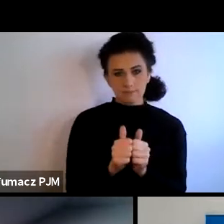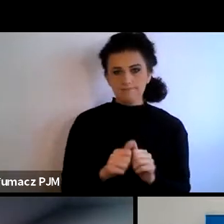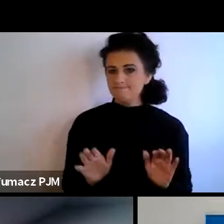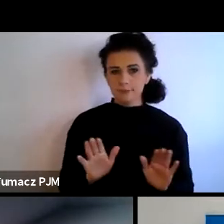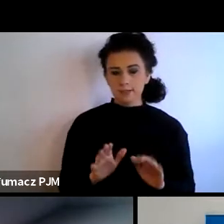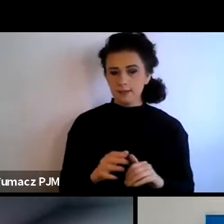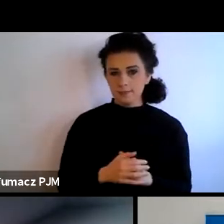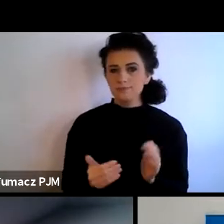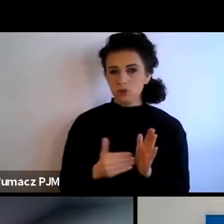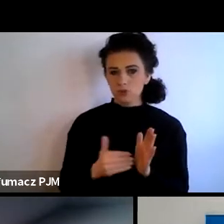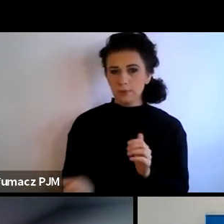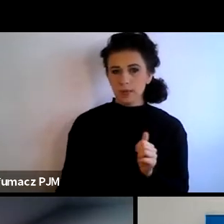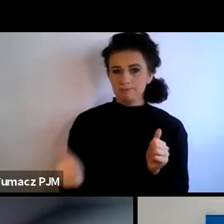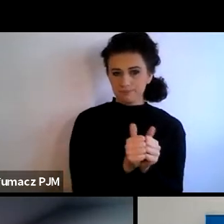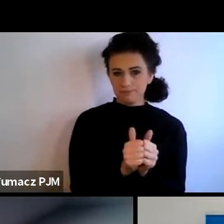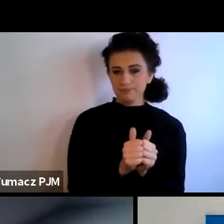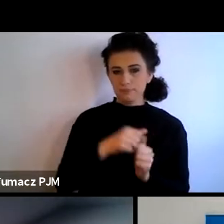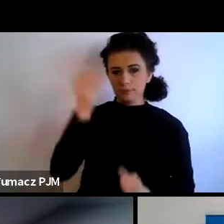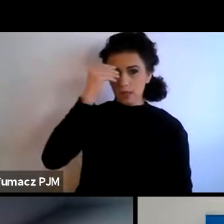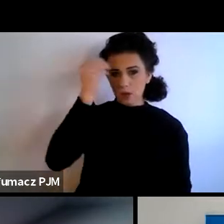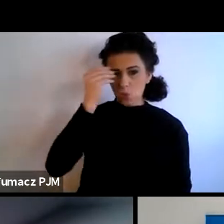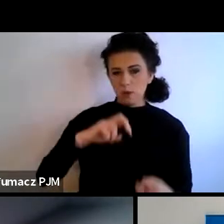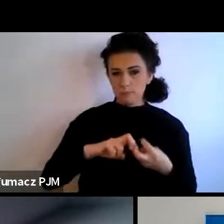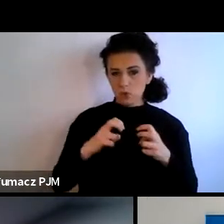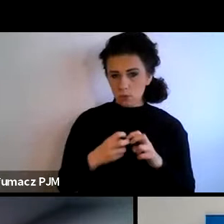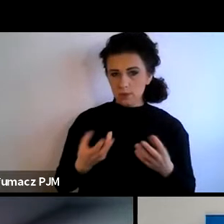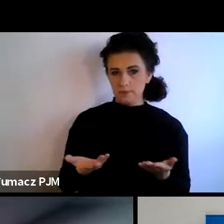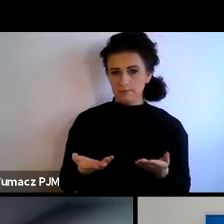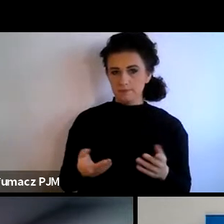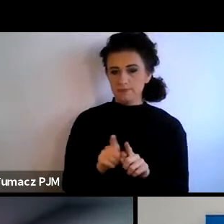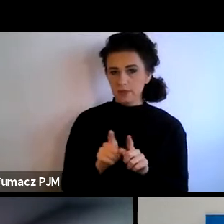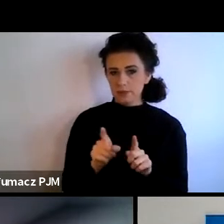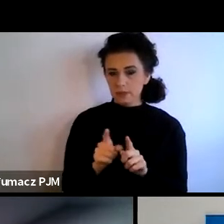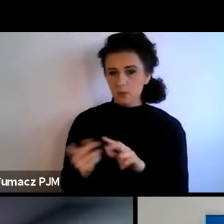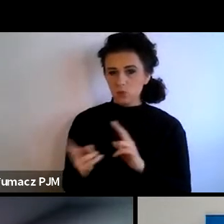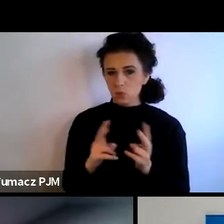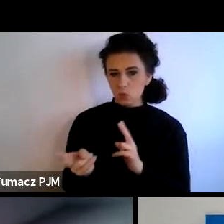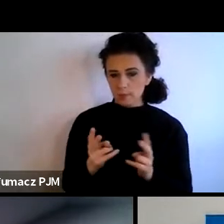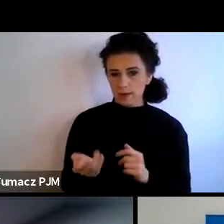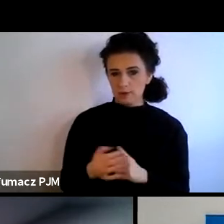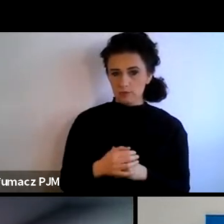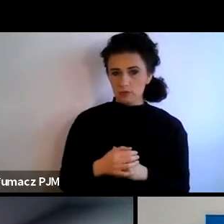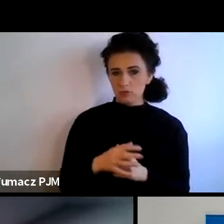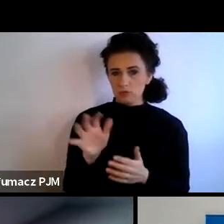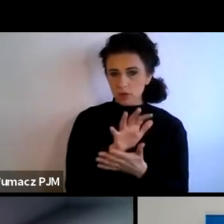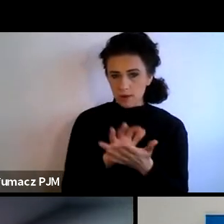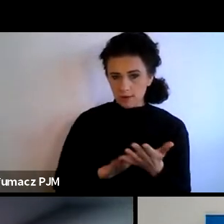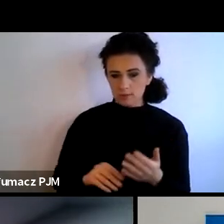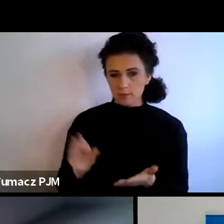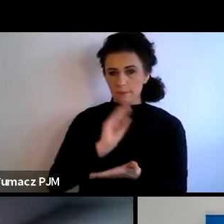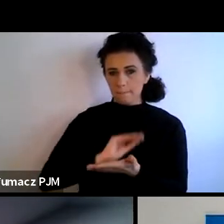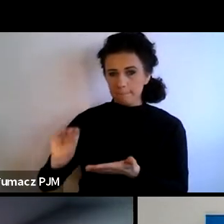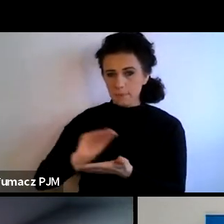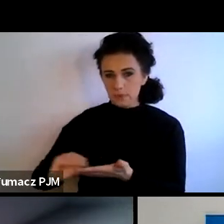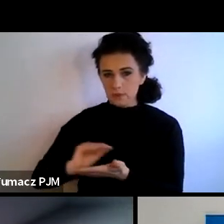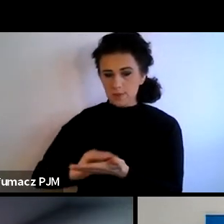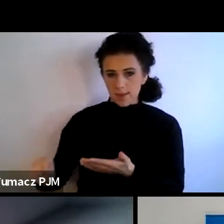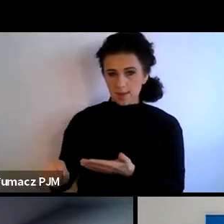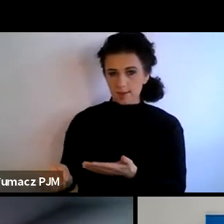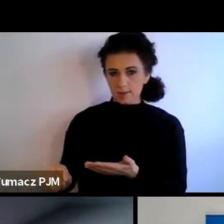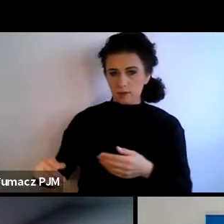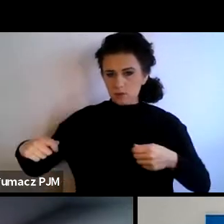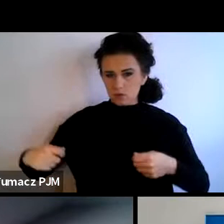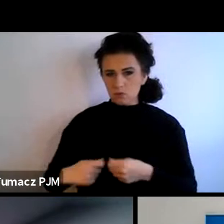się w swoich dydaktycznych problemach, nie tylko tłumaczą teksty, piszą wspólnie,